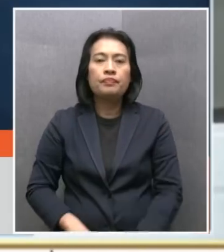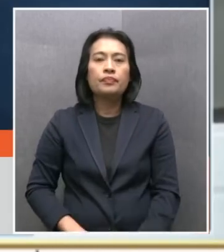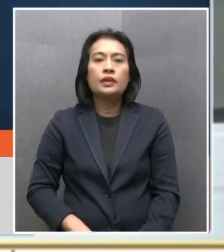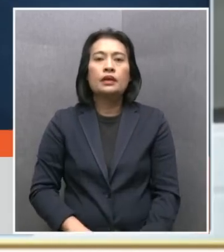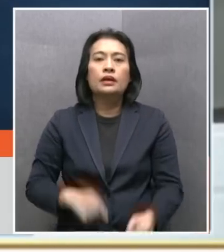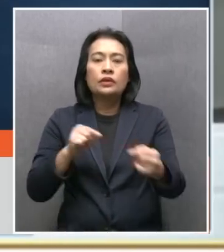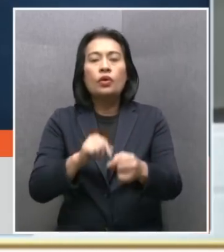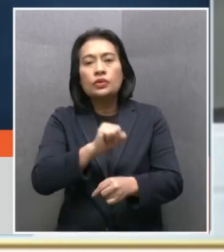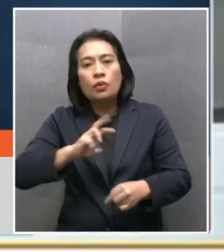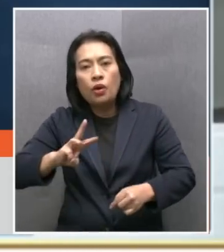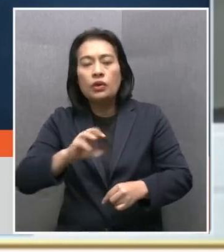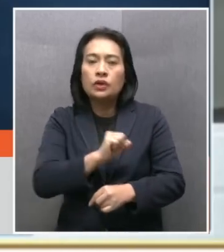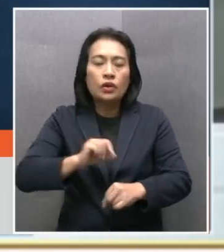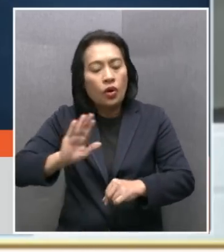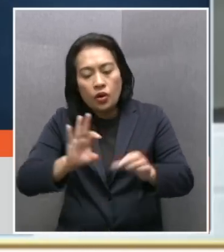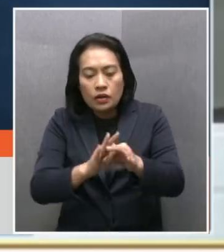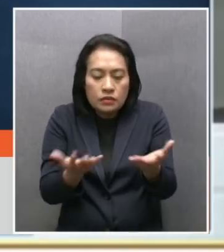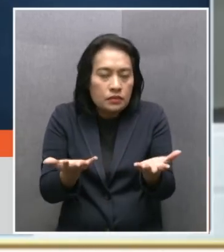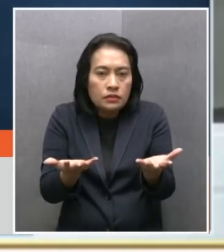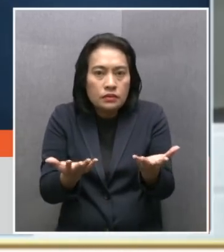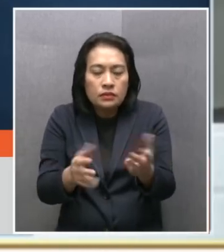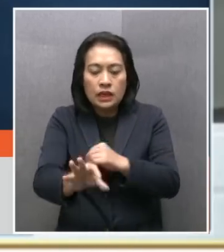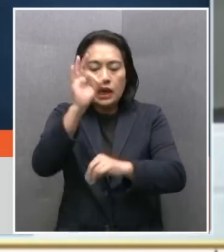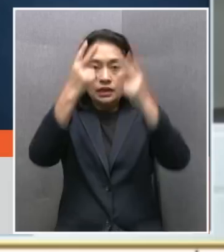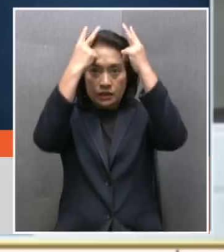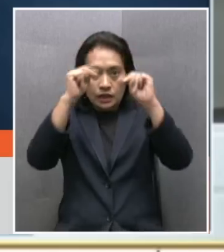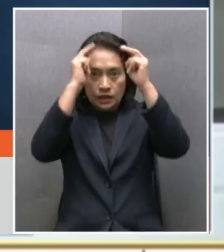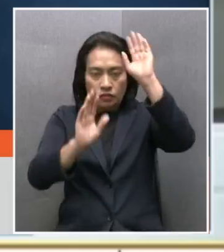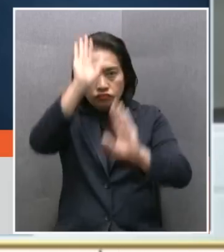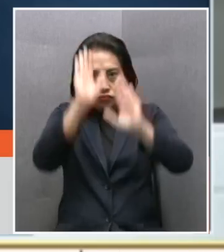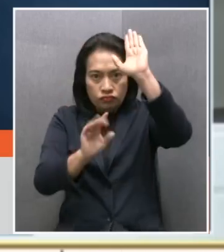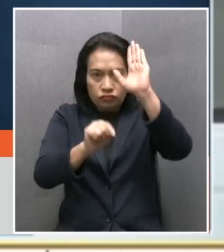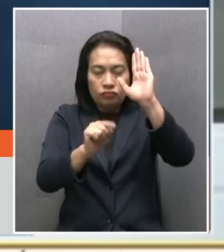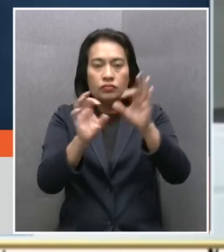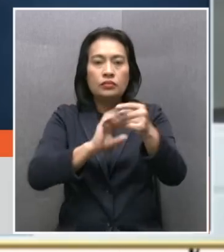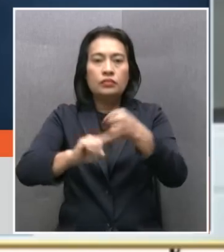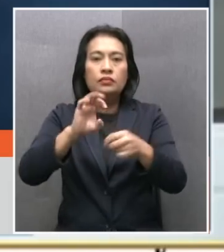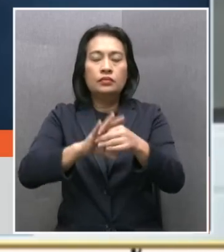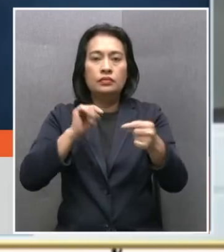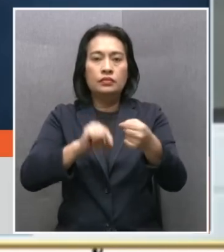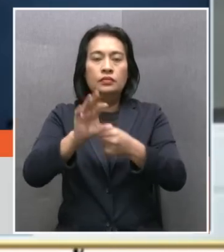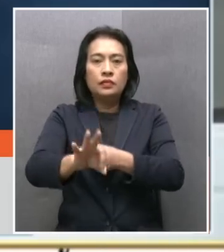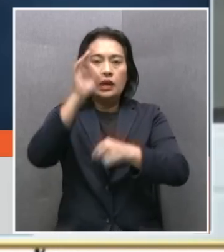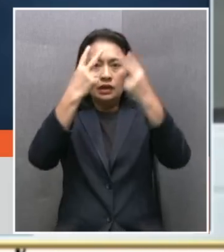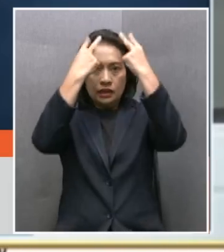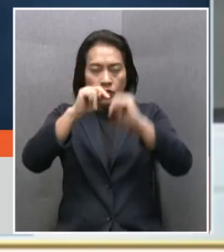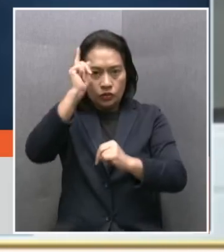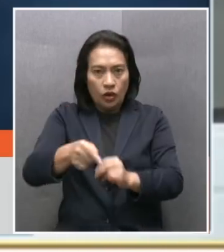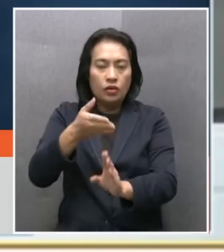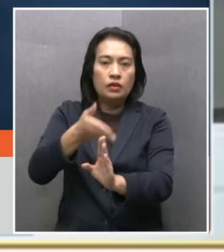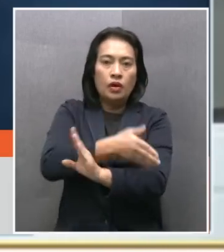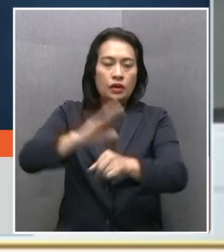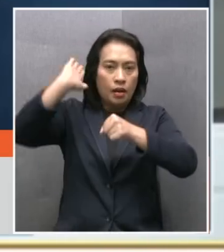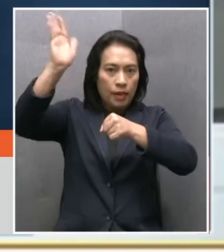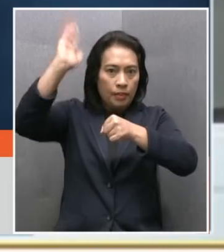หลักแบบนั้นแต่ในการโหวตเลือกนายกรัฐมนตรีจะมีการให้แคนดิตนายกรัฐมนตรีได้แสดงวิสัยทัศน์ถ้า